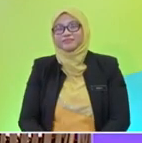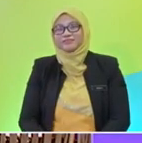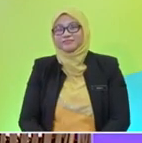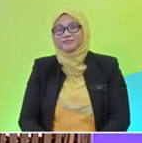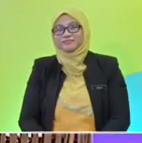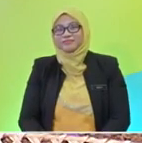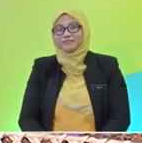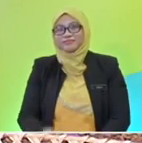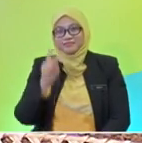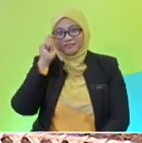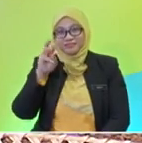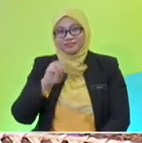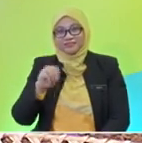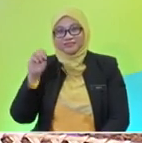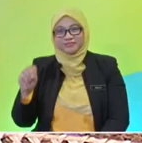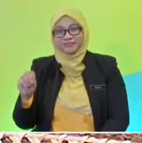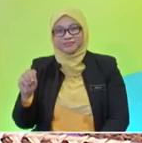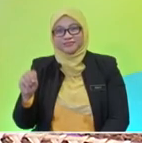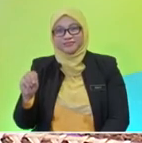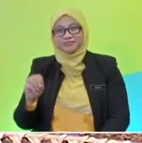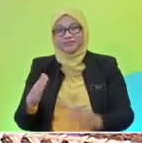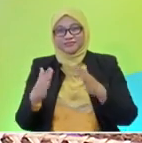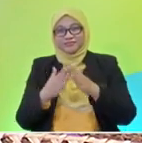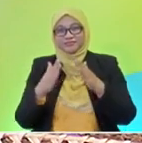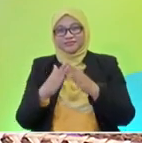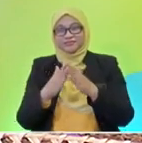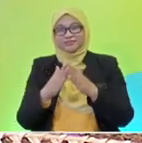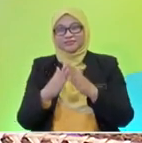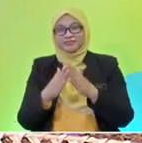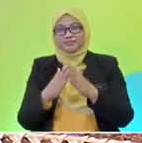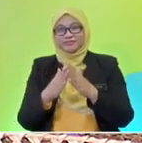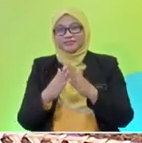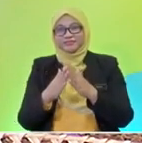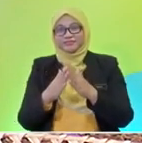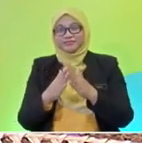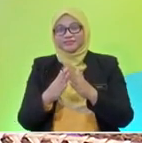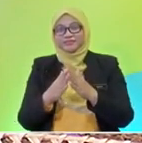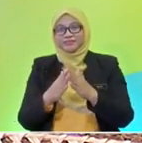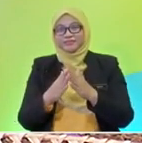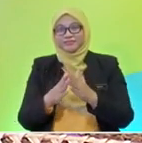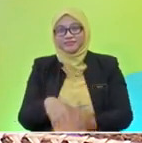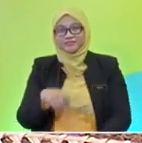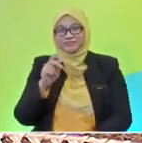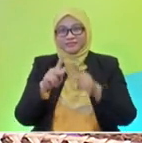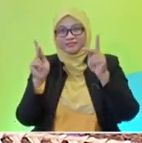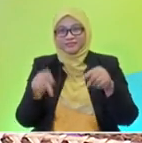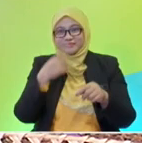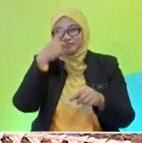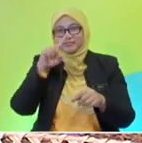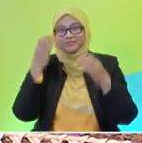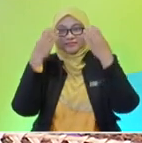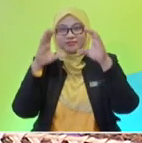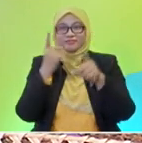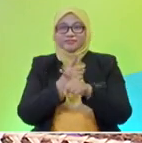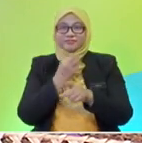pun sambil cikgu dengan saya tengah tampal ni. Cuba simakkan untuk kita. Agaknya betul ke tak? Ingat yang mana